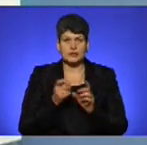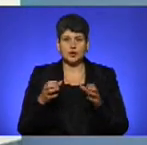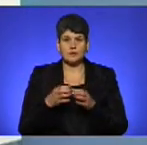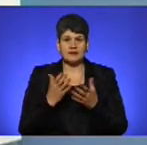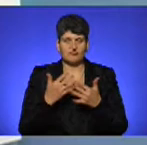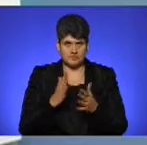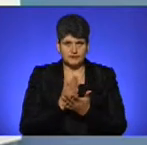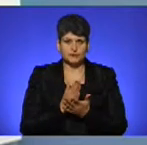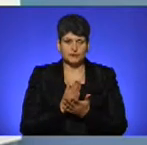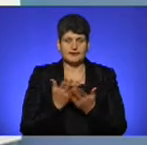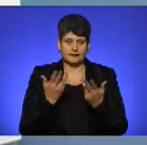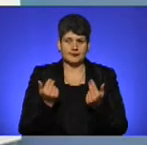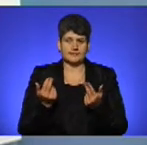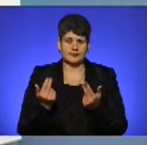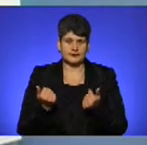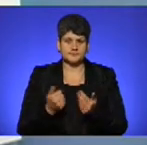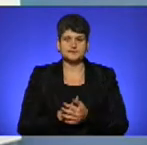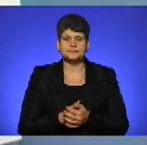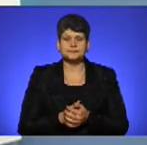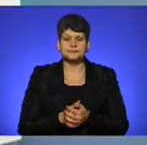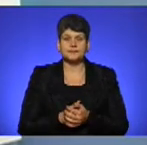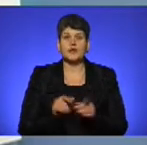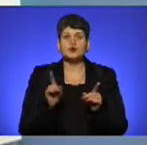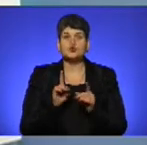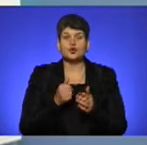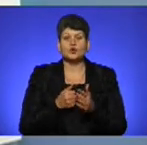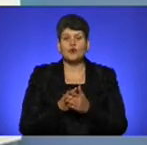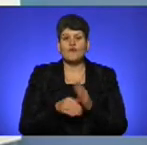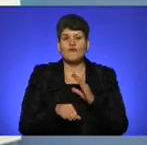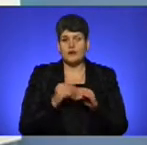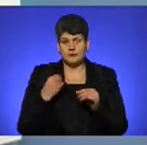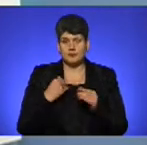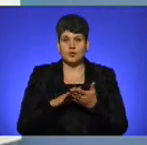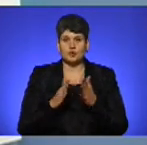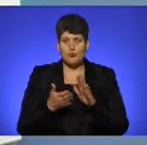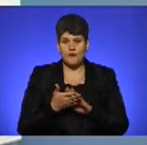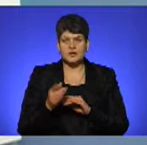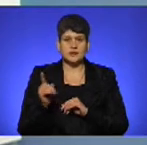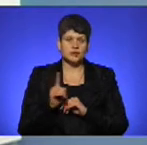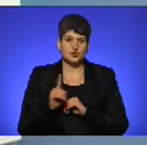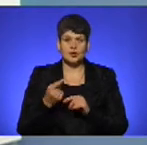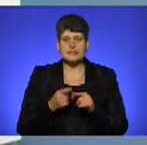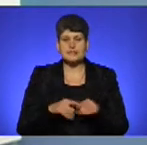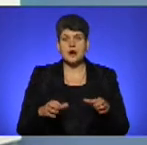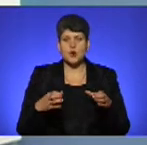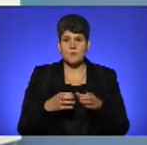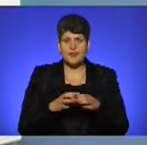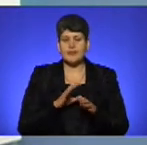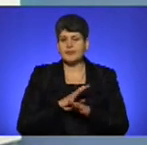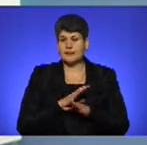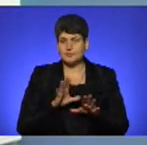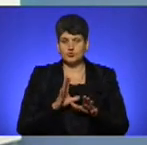існує. Так, безперечно. Щодо виборів, ми обумовили, що ця громада, не